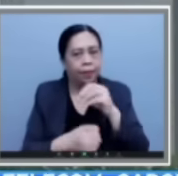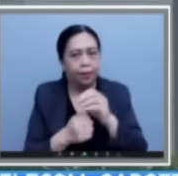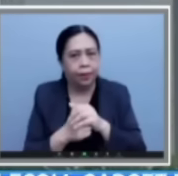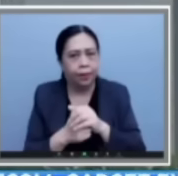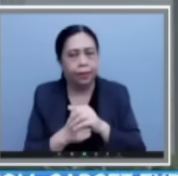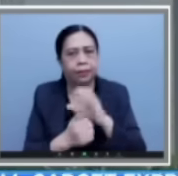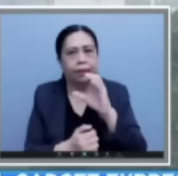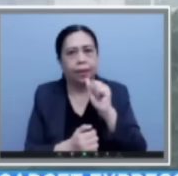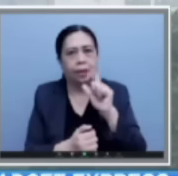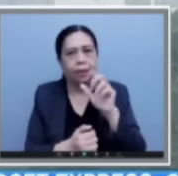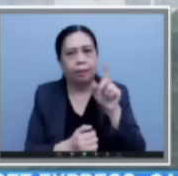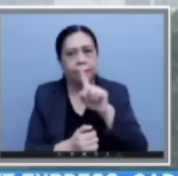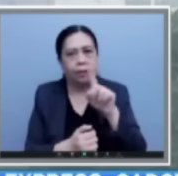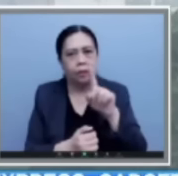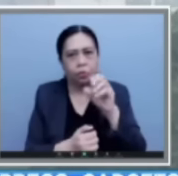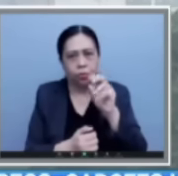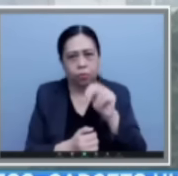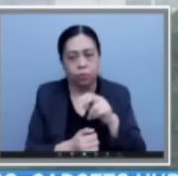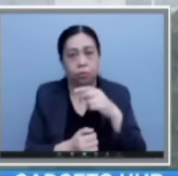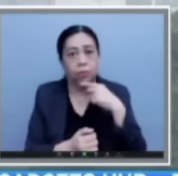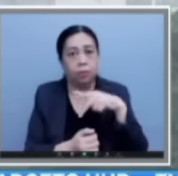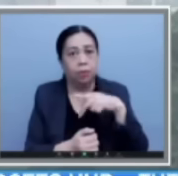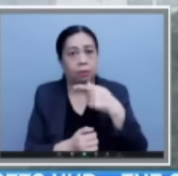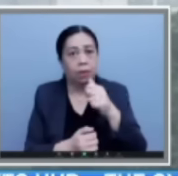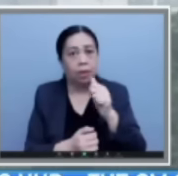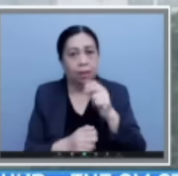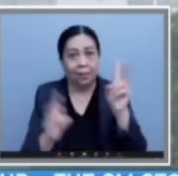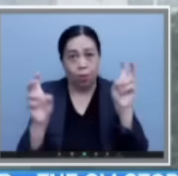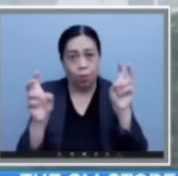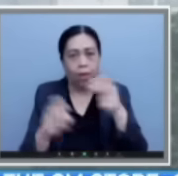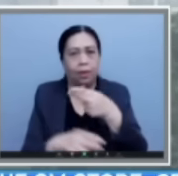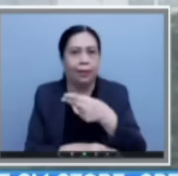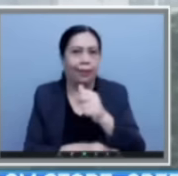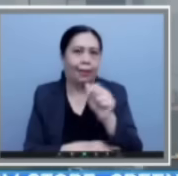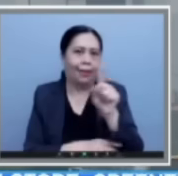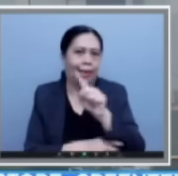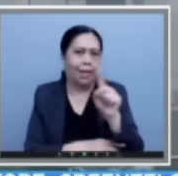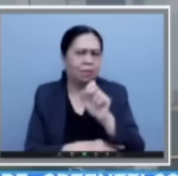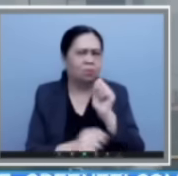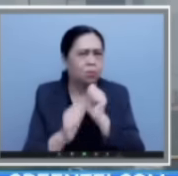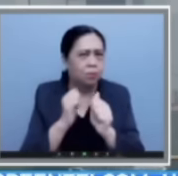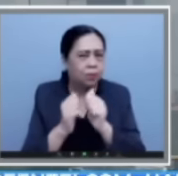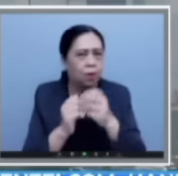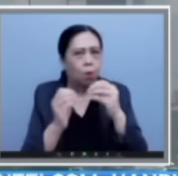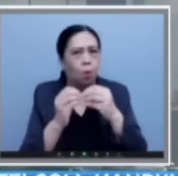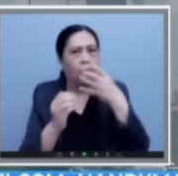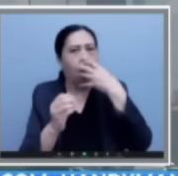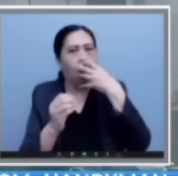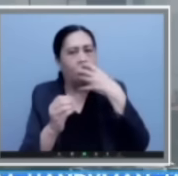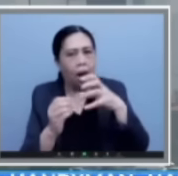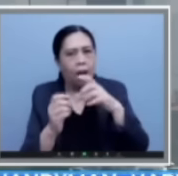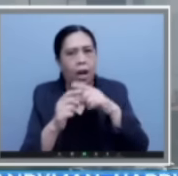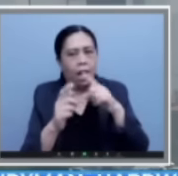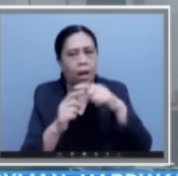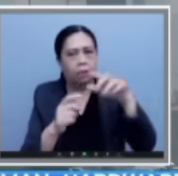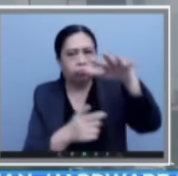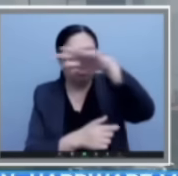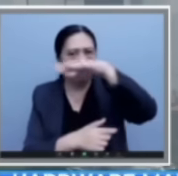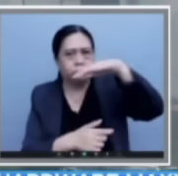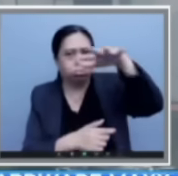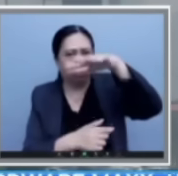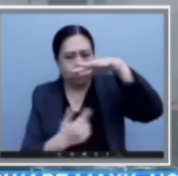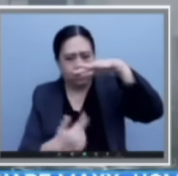zone Ayon po sa pag-asa Haze naman ang tawag diyan ibig sabihin mas mainit ang hangin na nasa mas mataas na bahagi ng ating